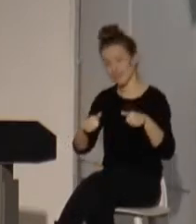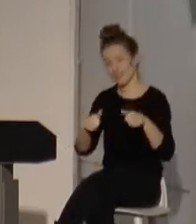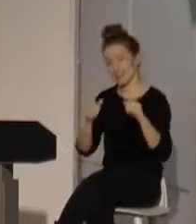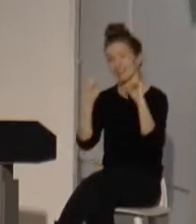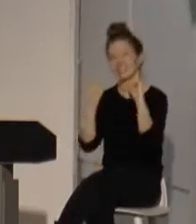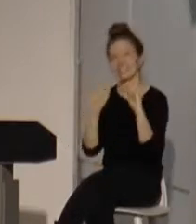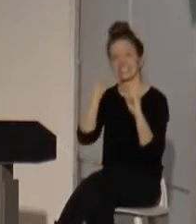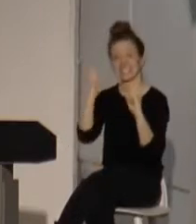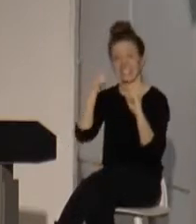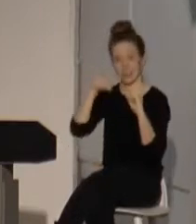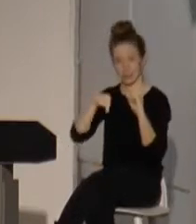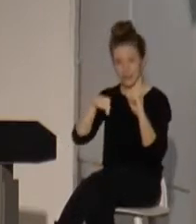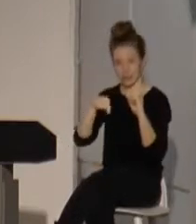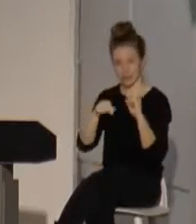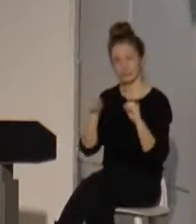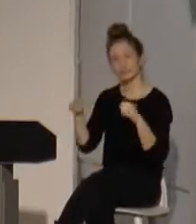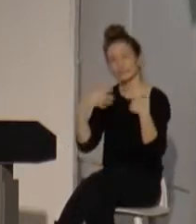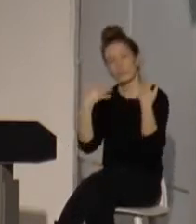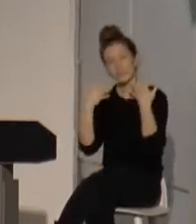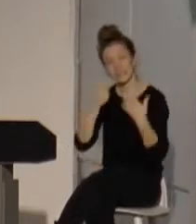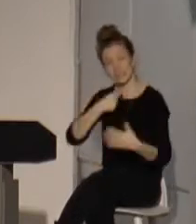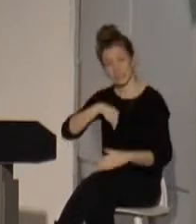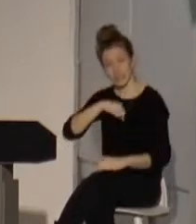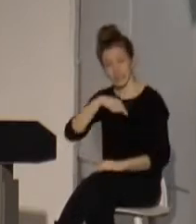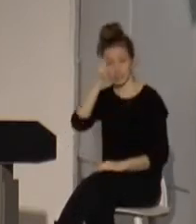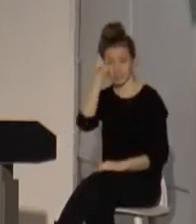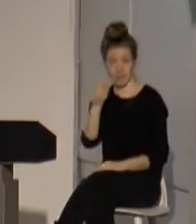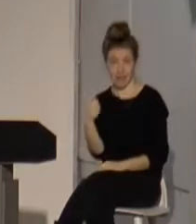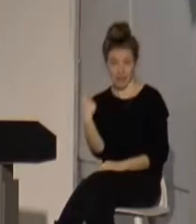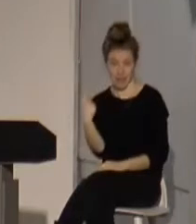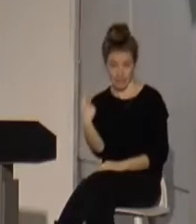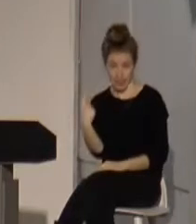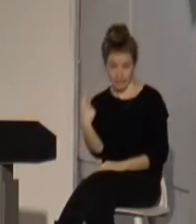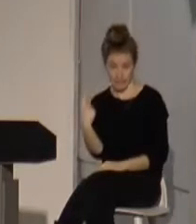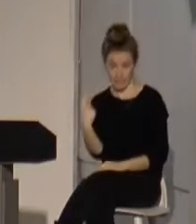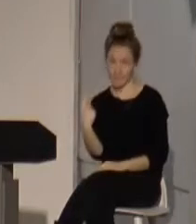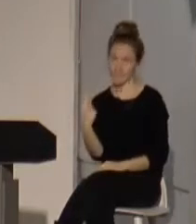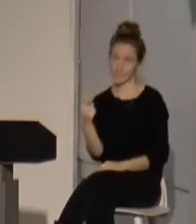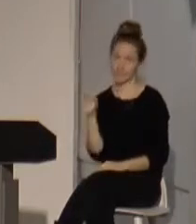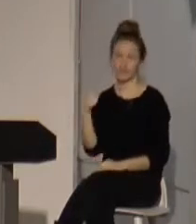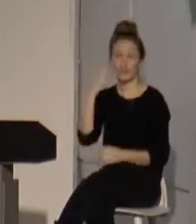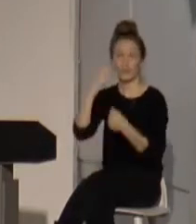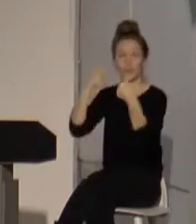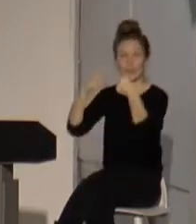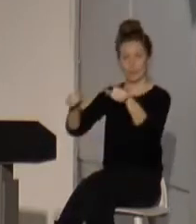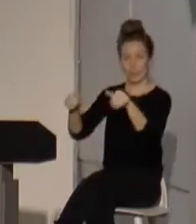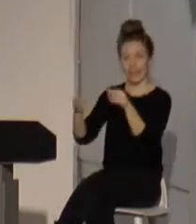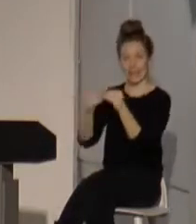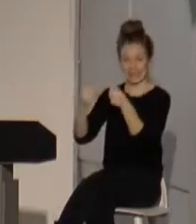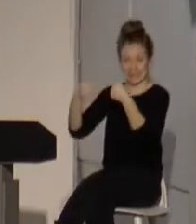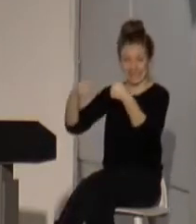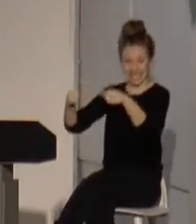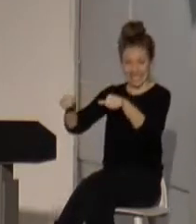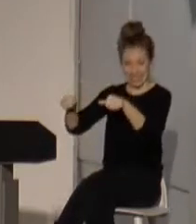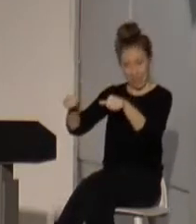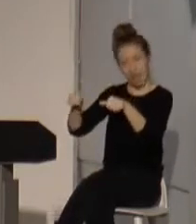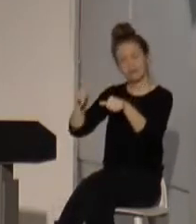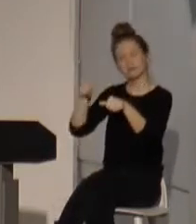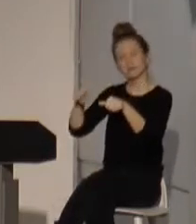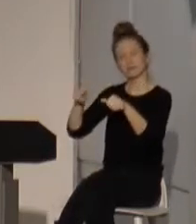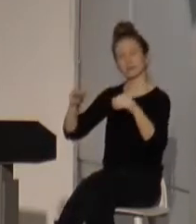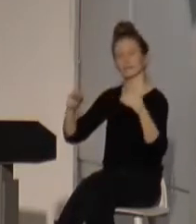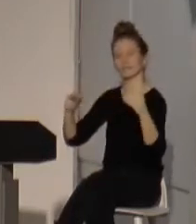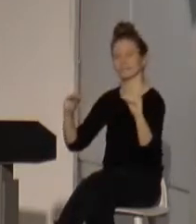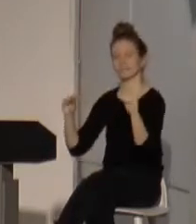הזאת. הוא מסביר לנו שאדם שמתויג בסטיגמה מצטמצם